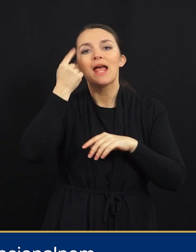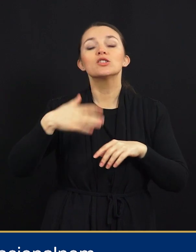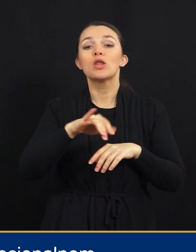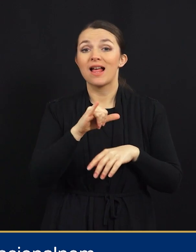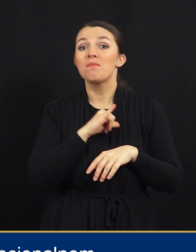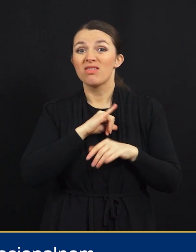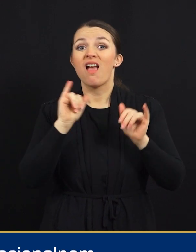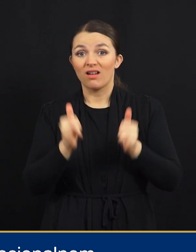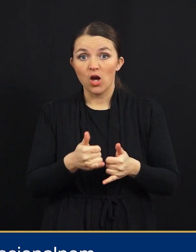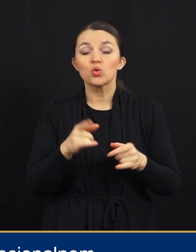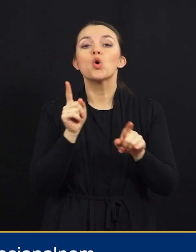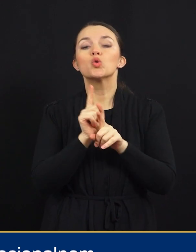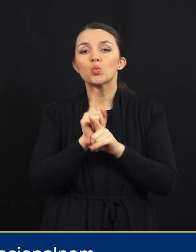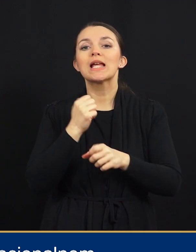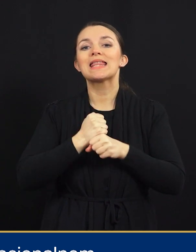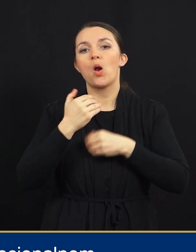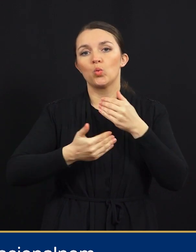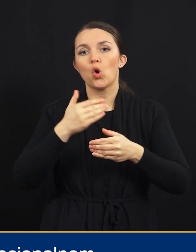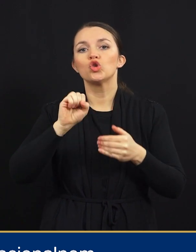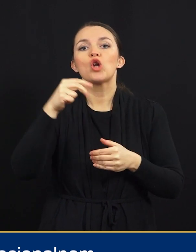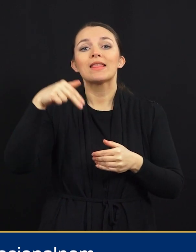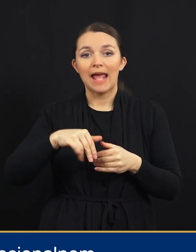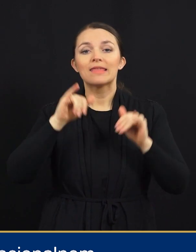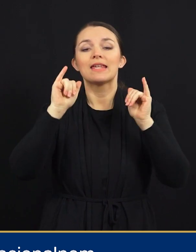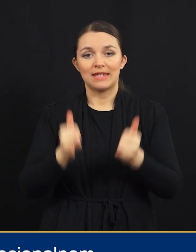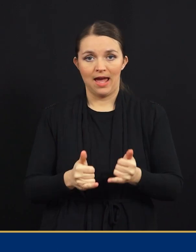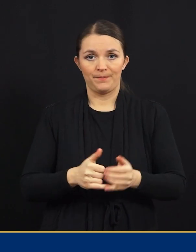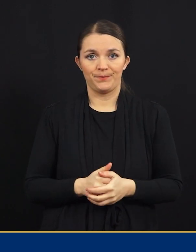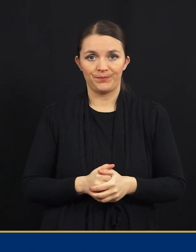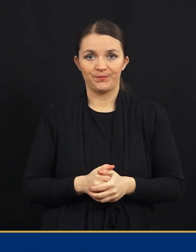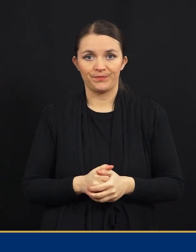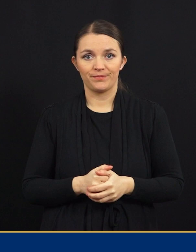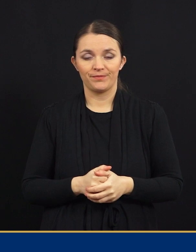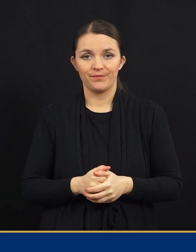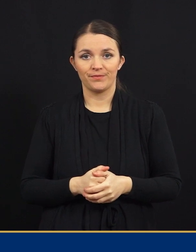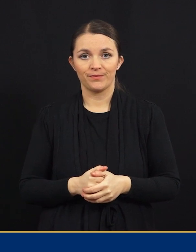nacionalnem interesu in tudi delujoči Schengen je.